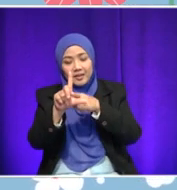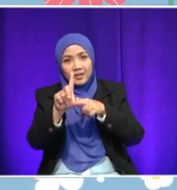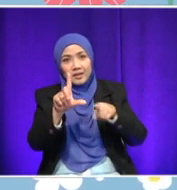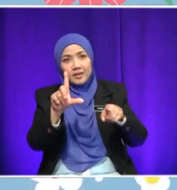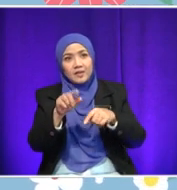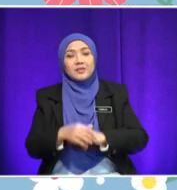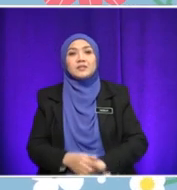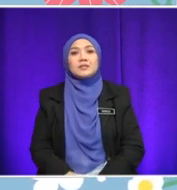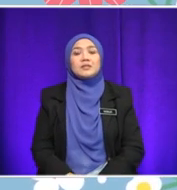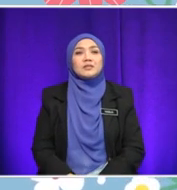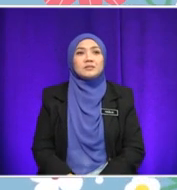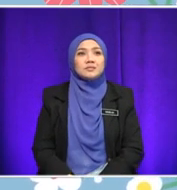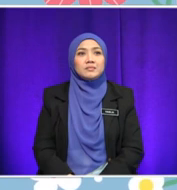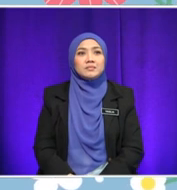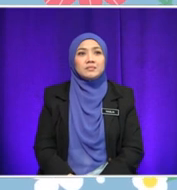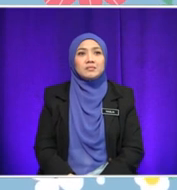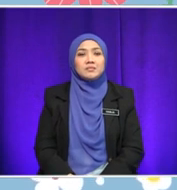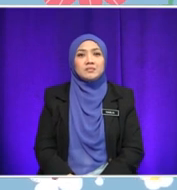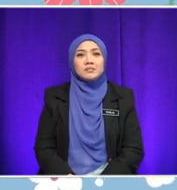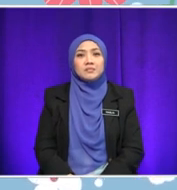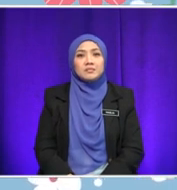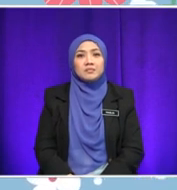panjang untuk saya gunakan